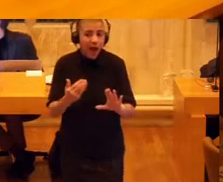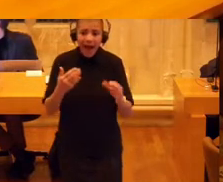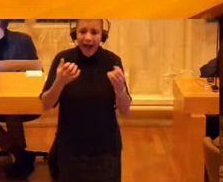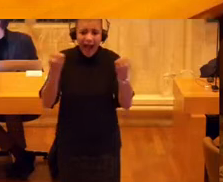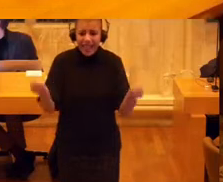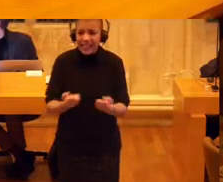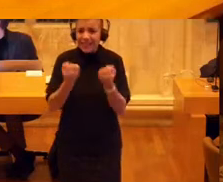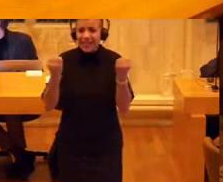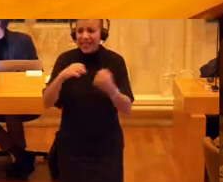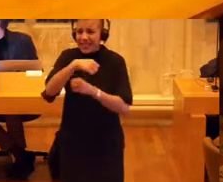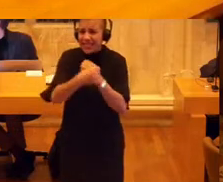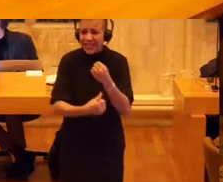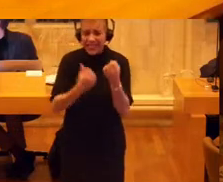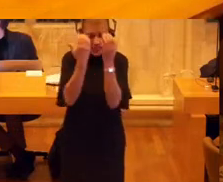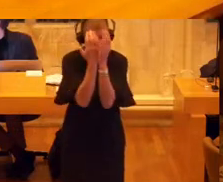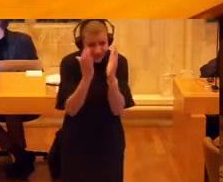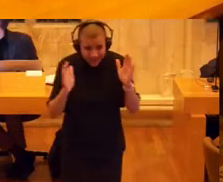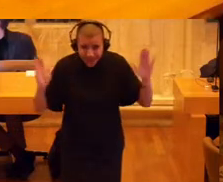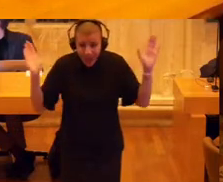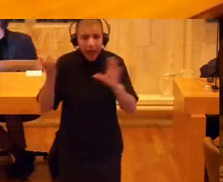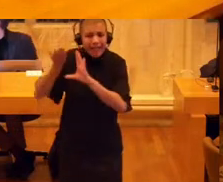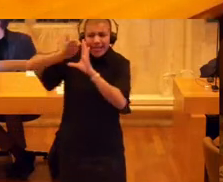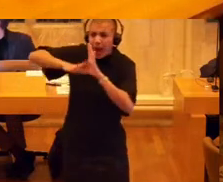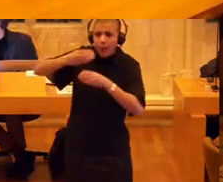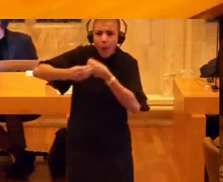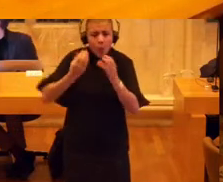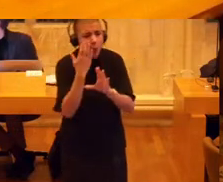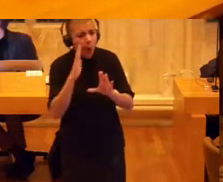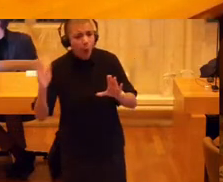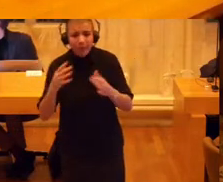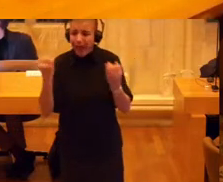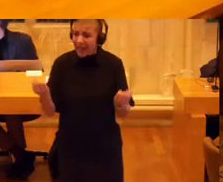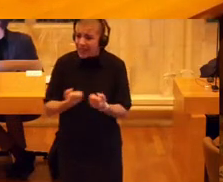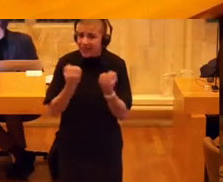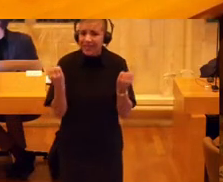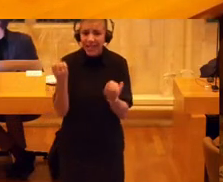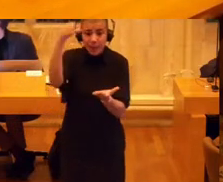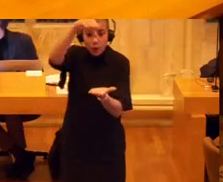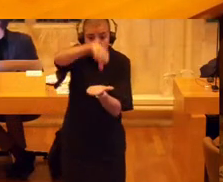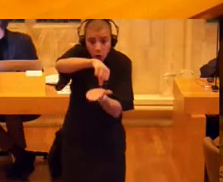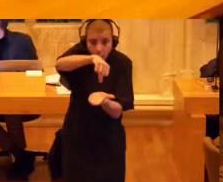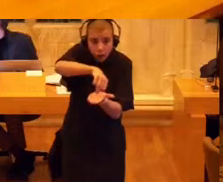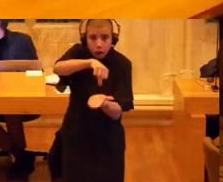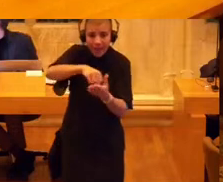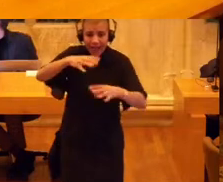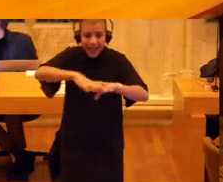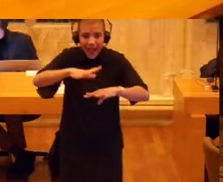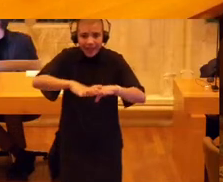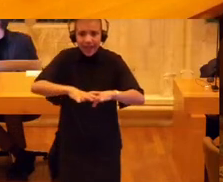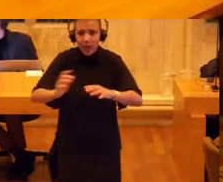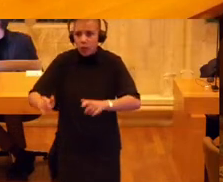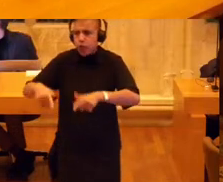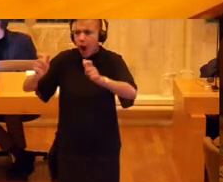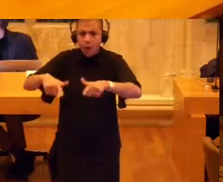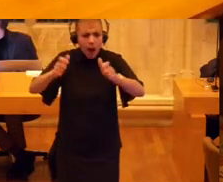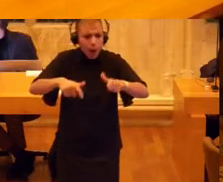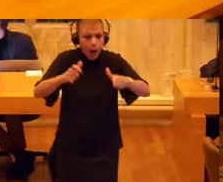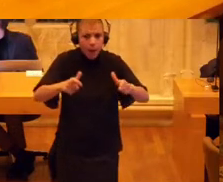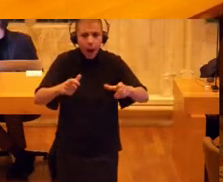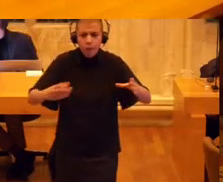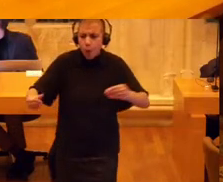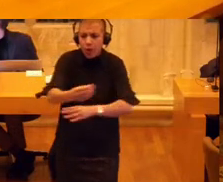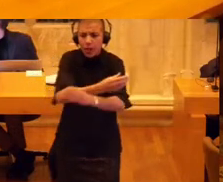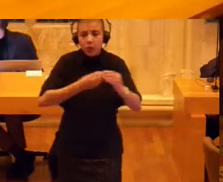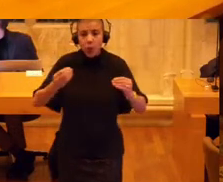pense à toute activité dans une maison de quartier comme celle-là, en plein cœur d'un lieu très habité. Quelle que soit l'activité qui est proposée, ça